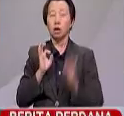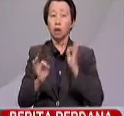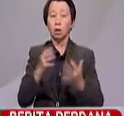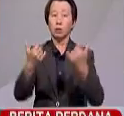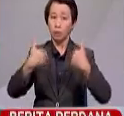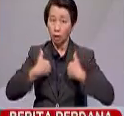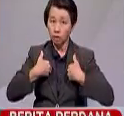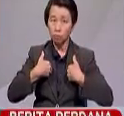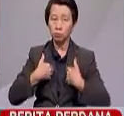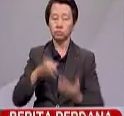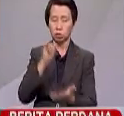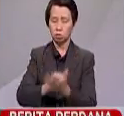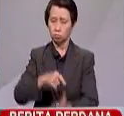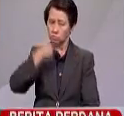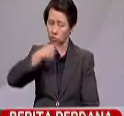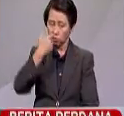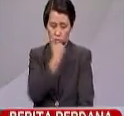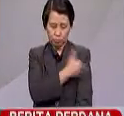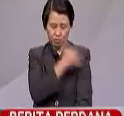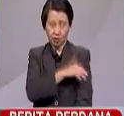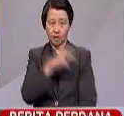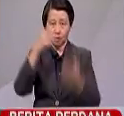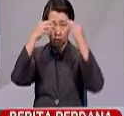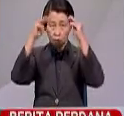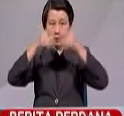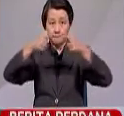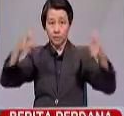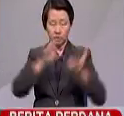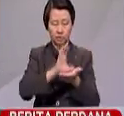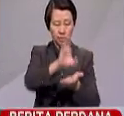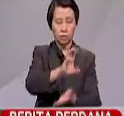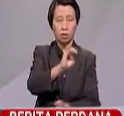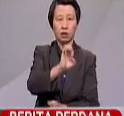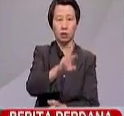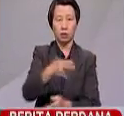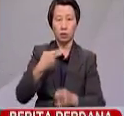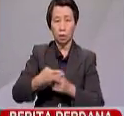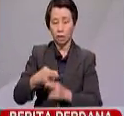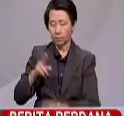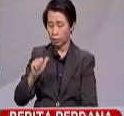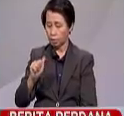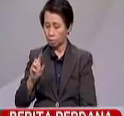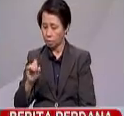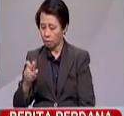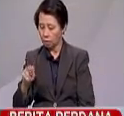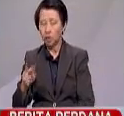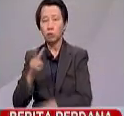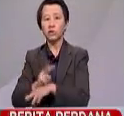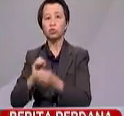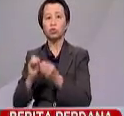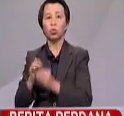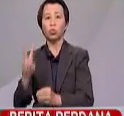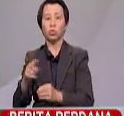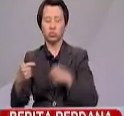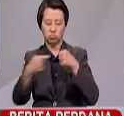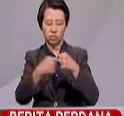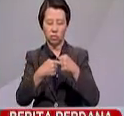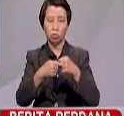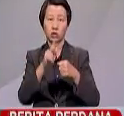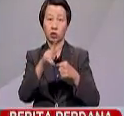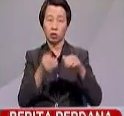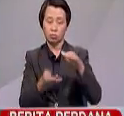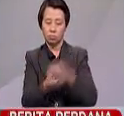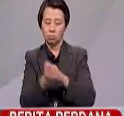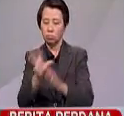ada. Perkara itu ditegaskan bekas pengurus besar pelaburan Felcra Adnan Yusof, saksi kedua pihak pendakwaan kes rasuah